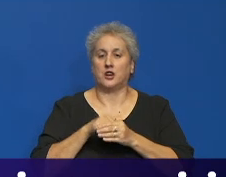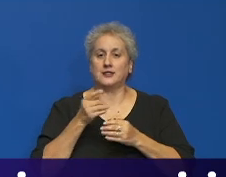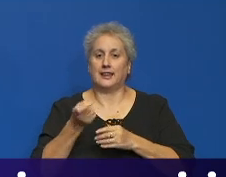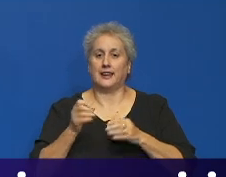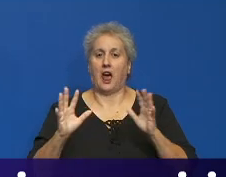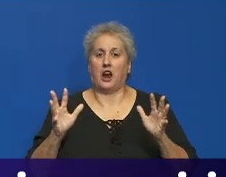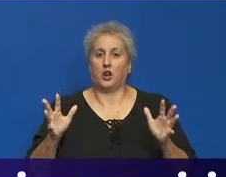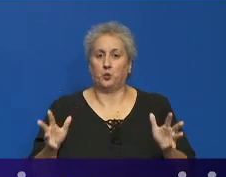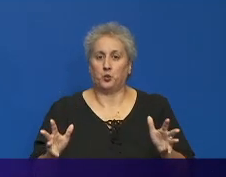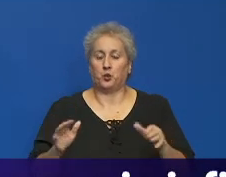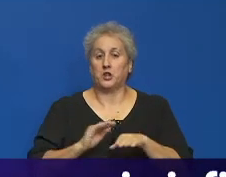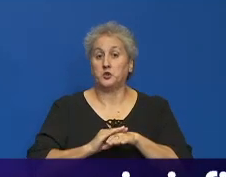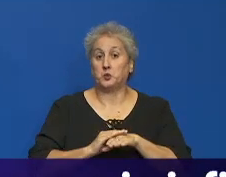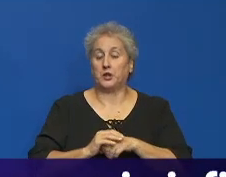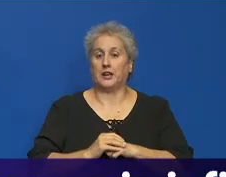agricultură.